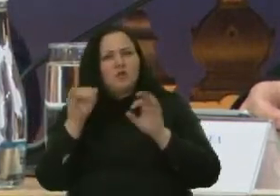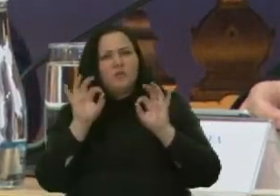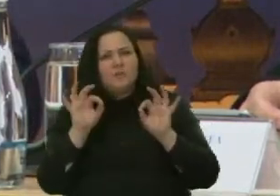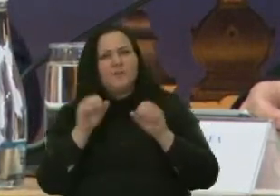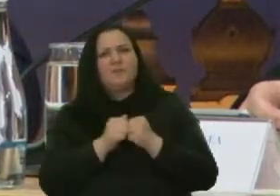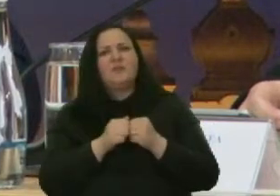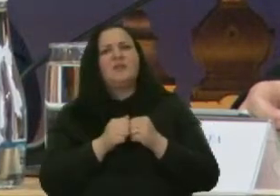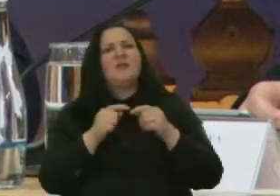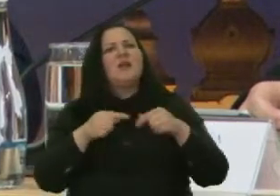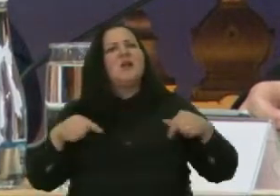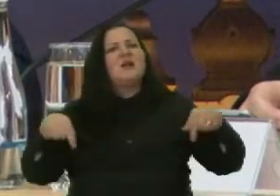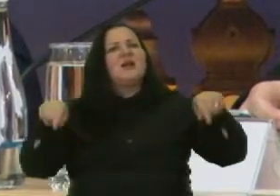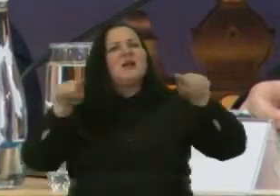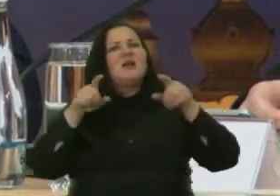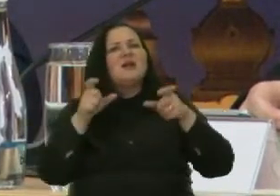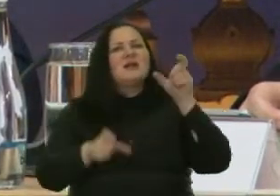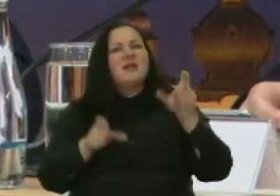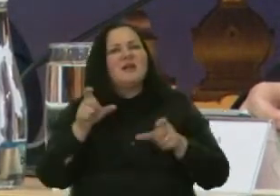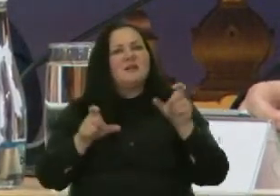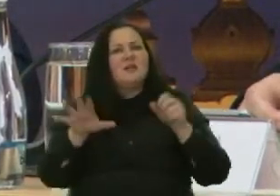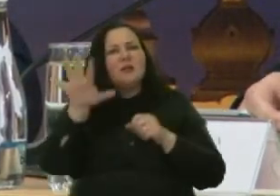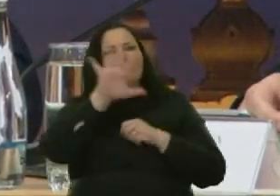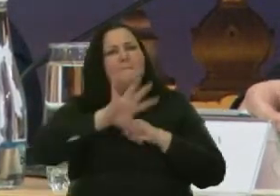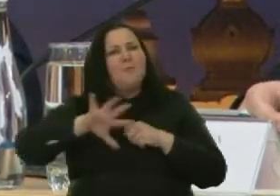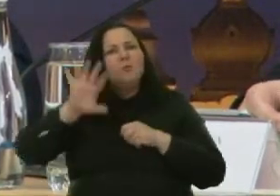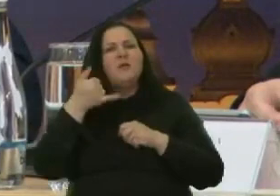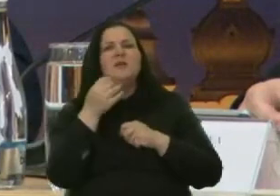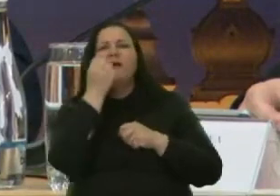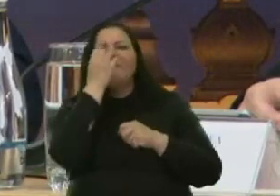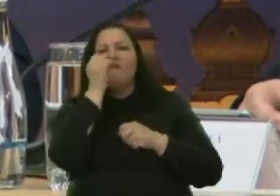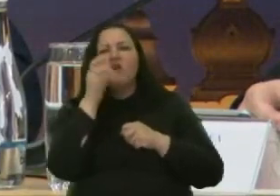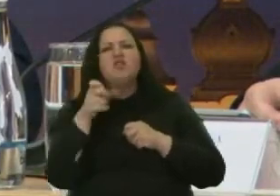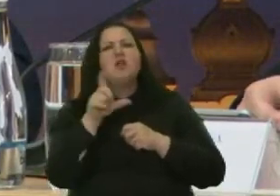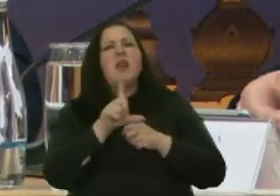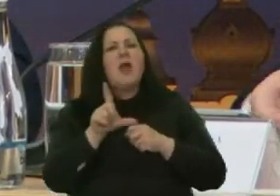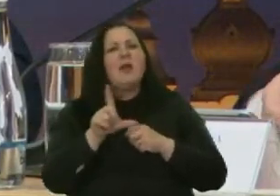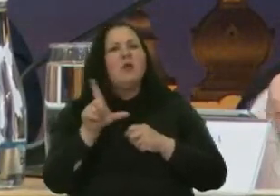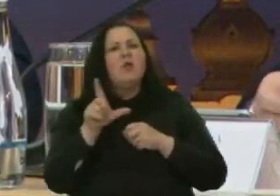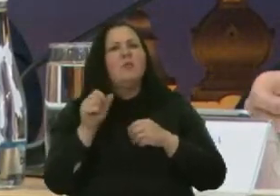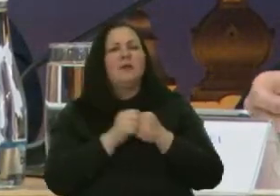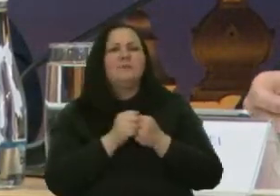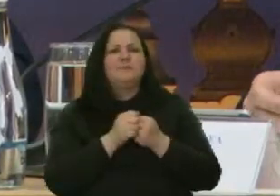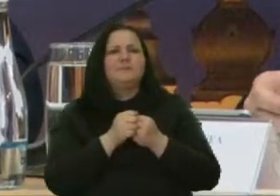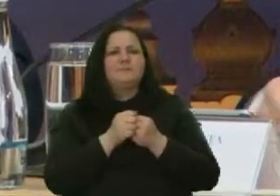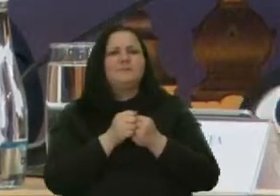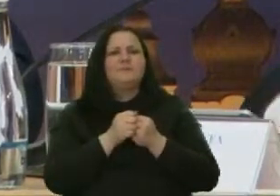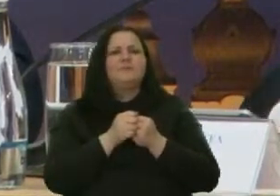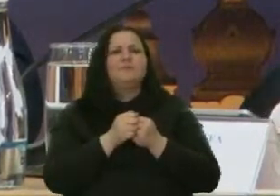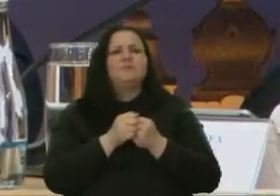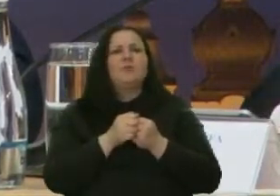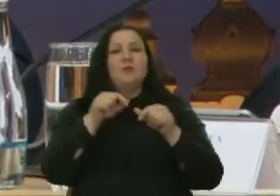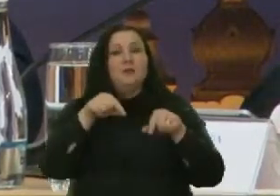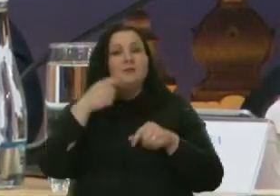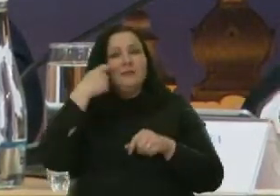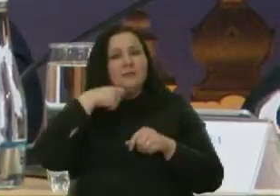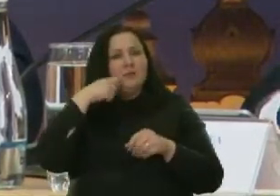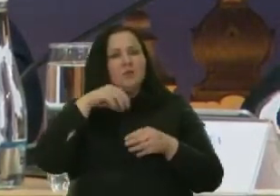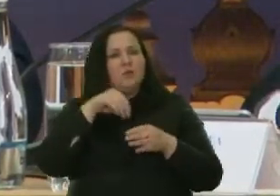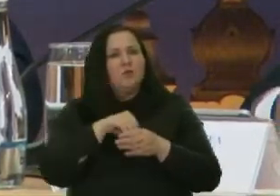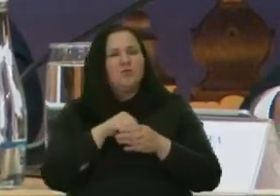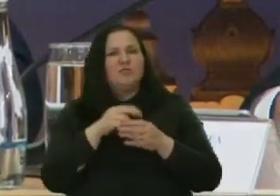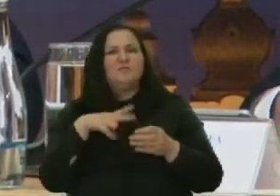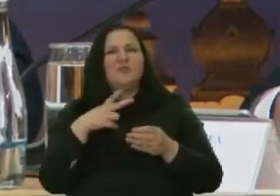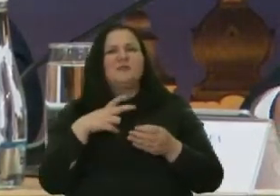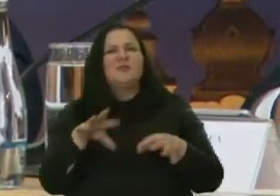grădină publică de flori și de legume sau pomp pe o distanță de minim 10 km în în Cluj Napoca ne e greu să